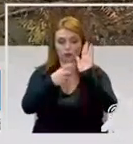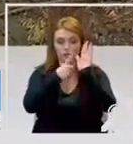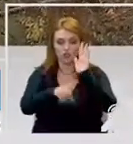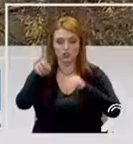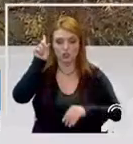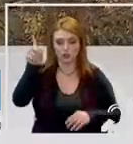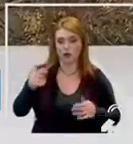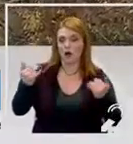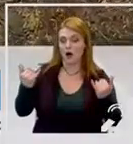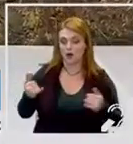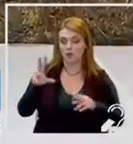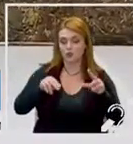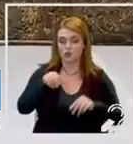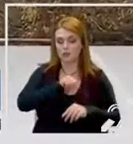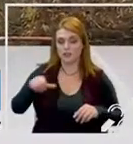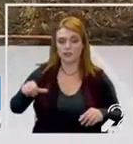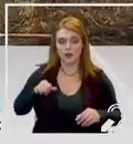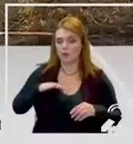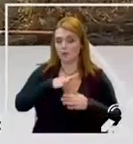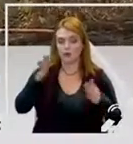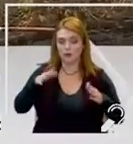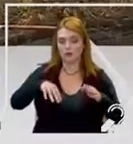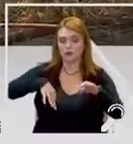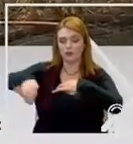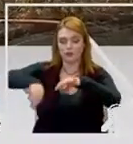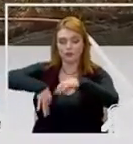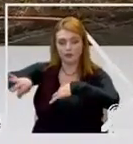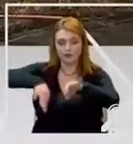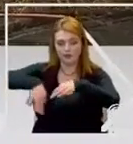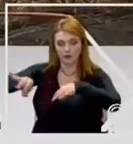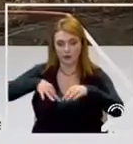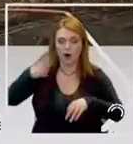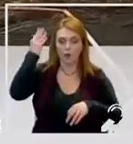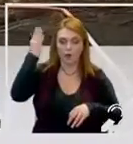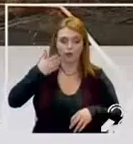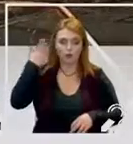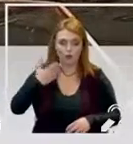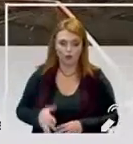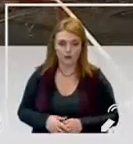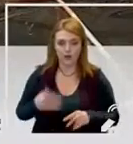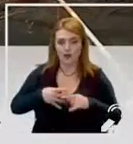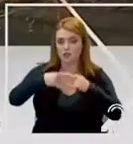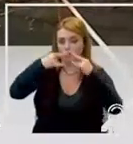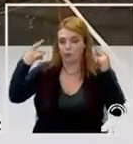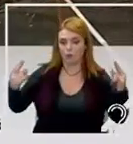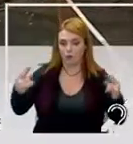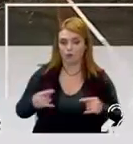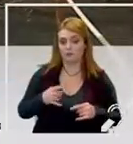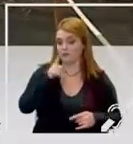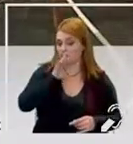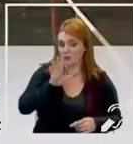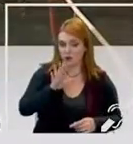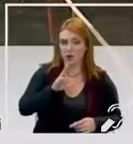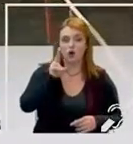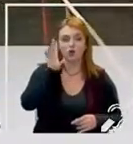În prezent, e unul dintre cele mai tranzitate de pe segmentul de frontieră moldo-română. Podul este într-o stare bună, dar